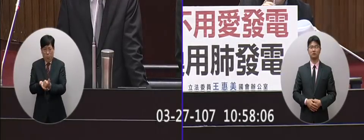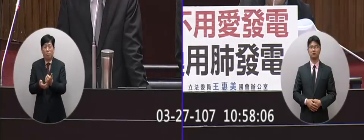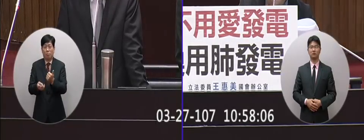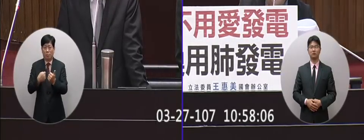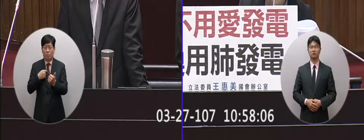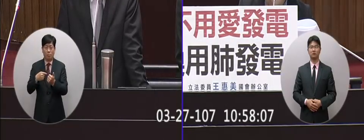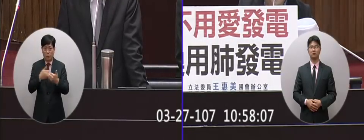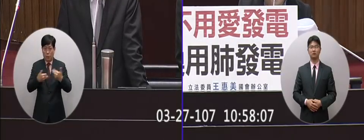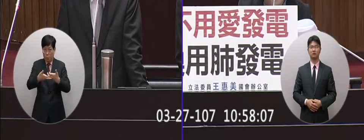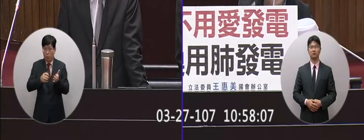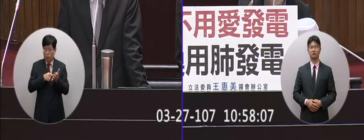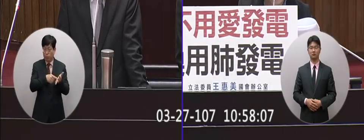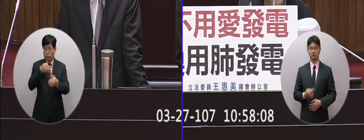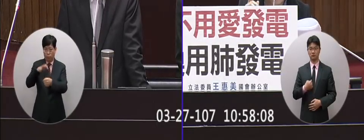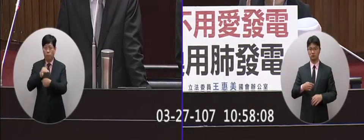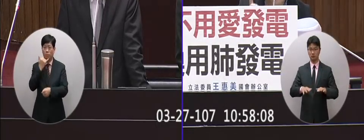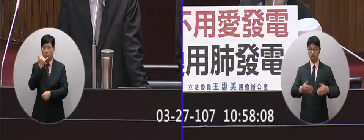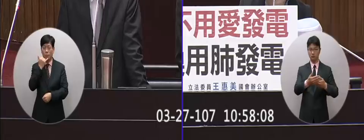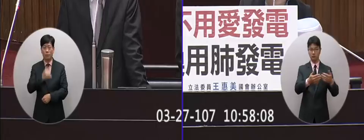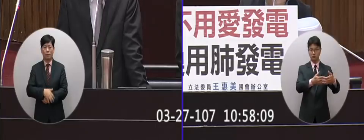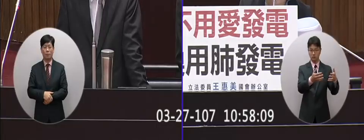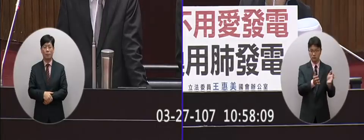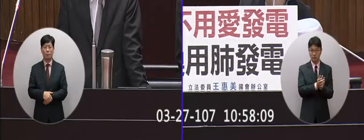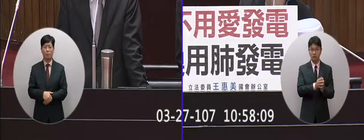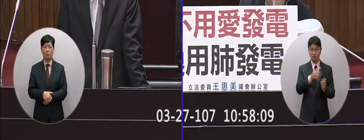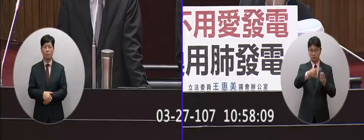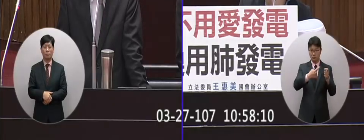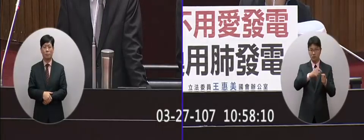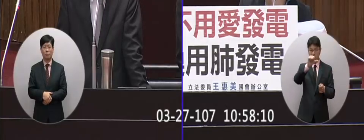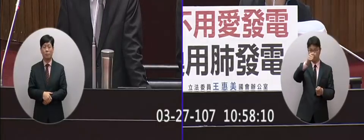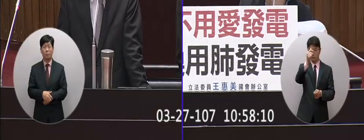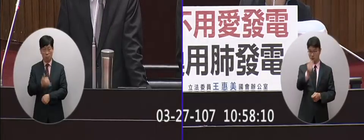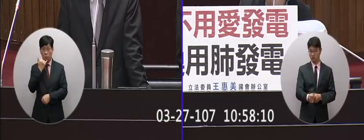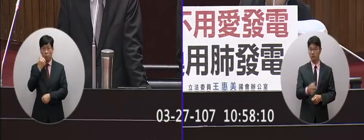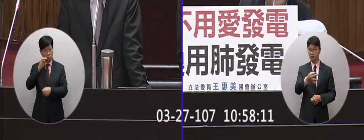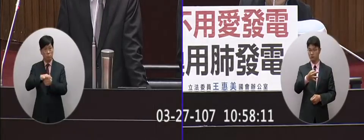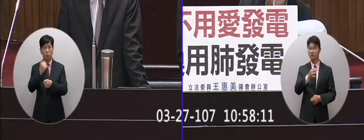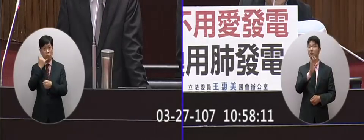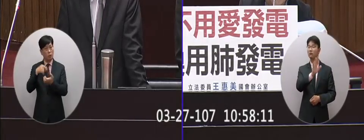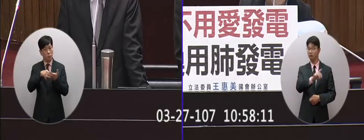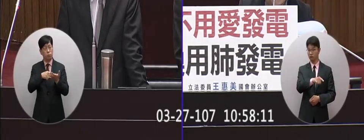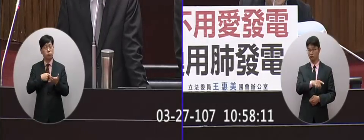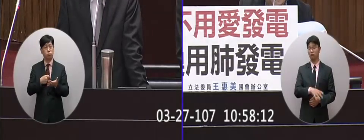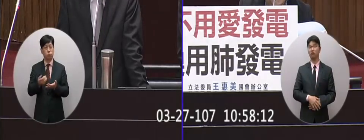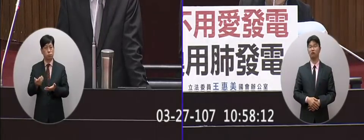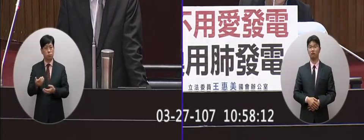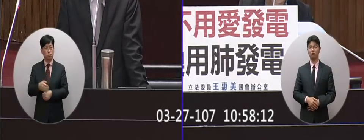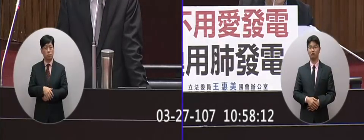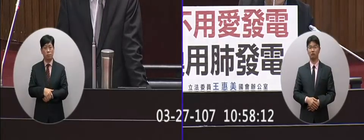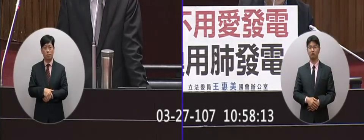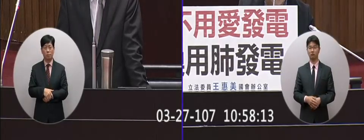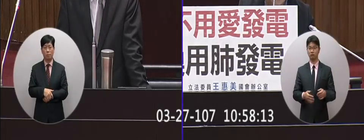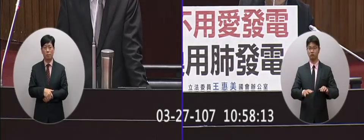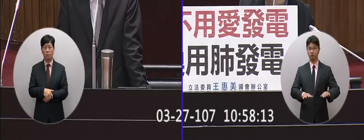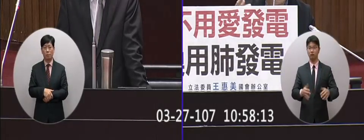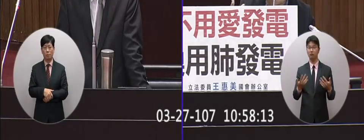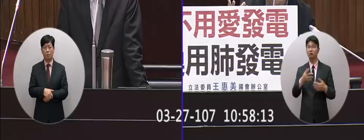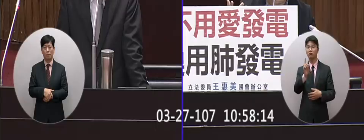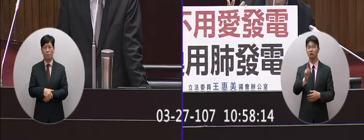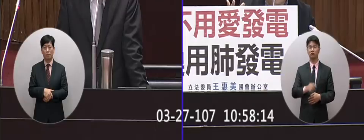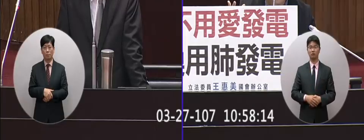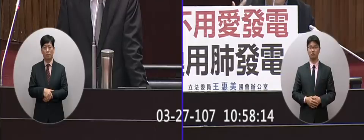他们来交通部申请补。 我们交通部一年有5亿耶。 对，我们可以补助啊，他要来申请啊。 可是呢，问题